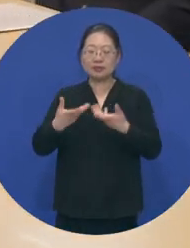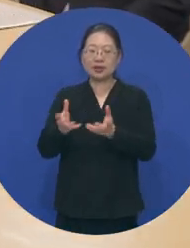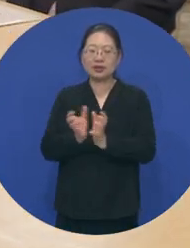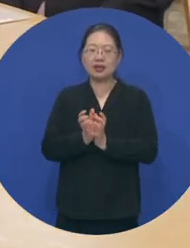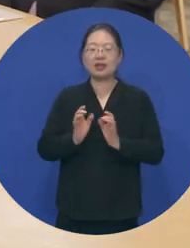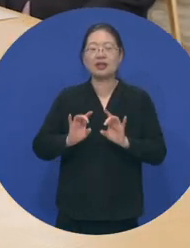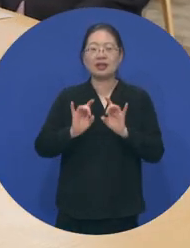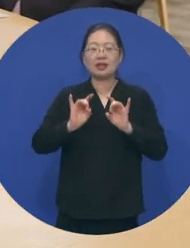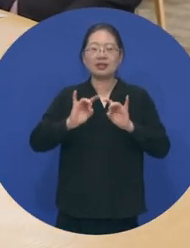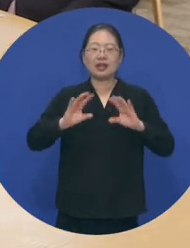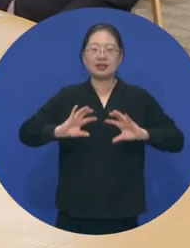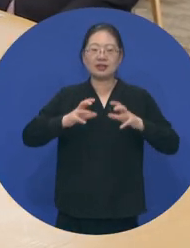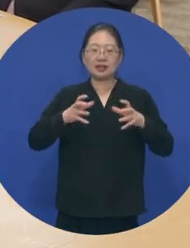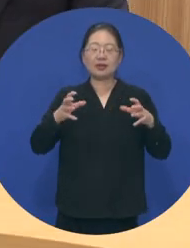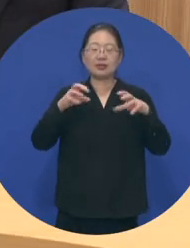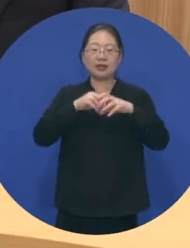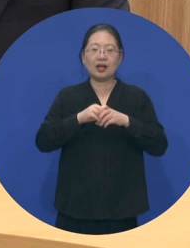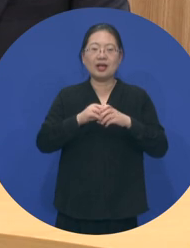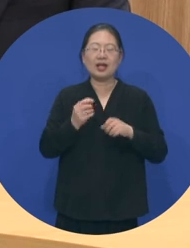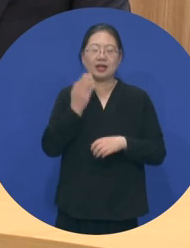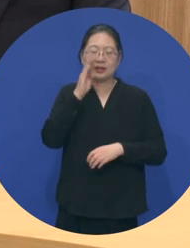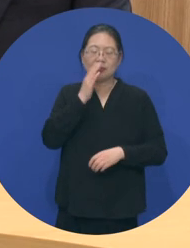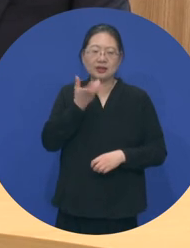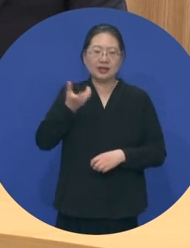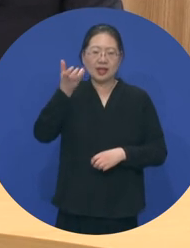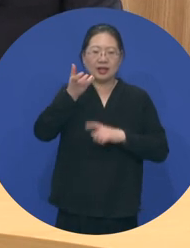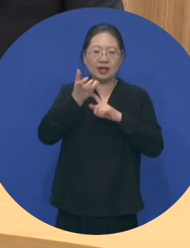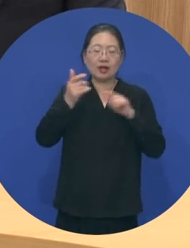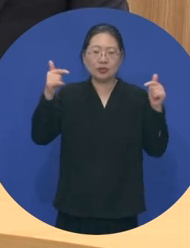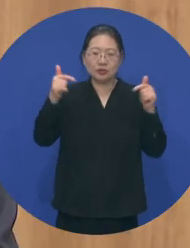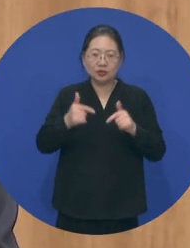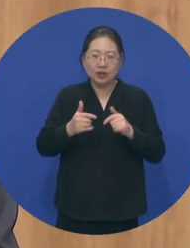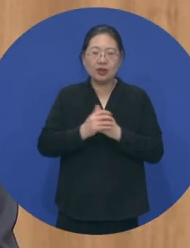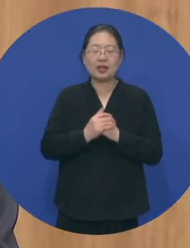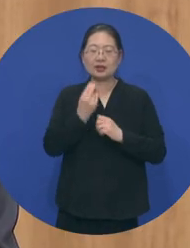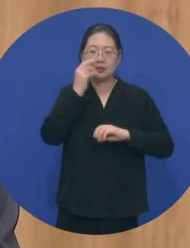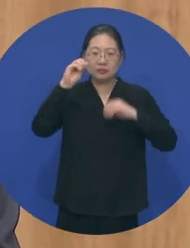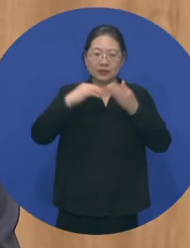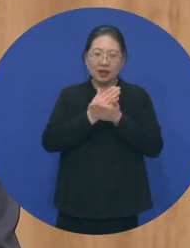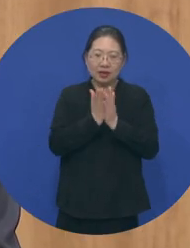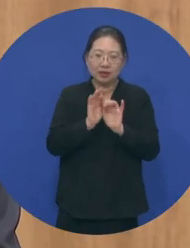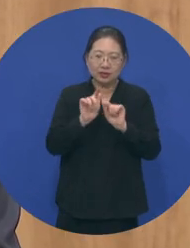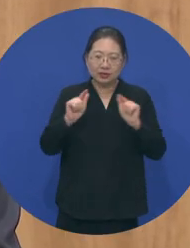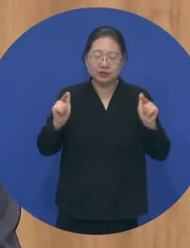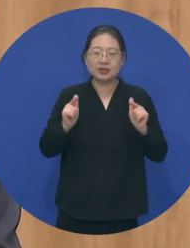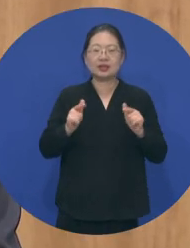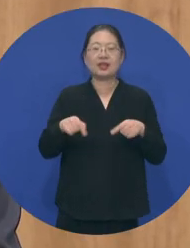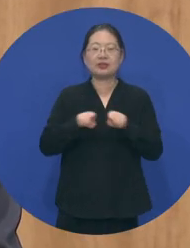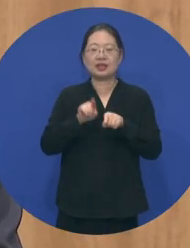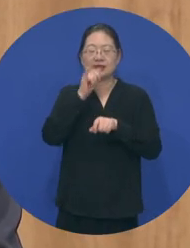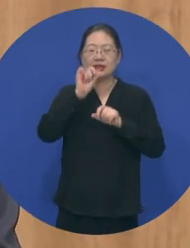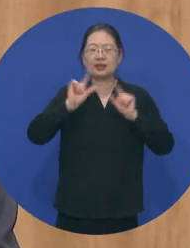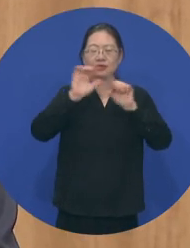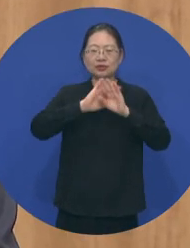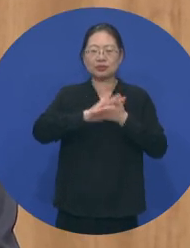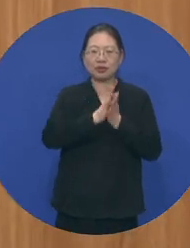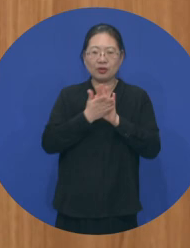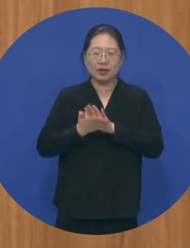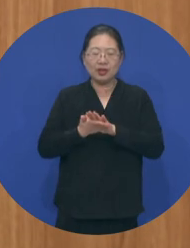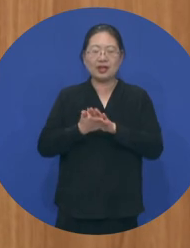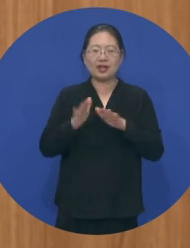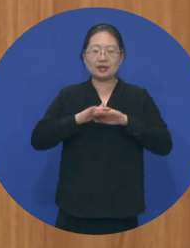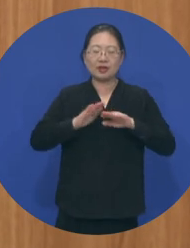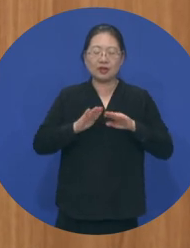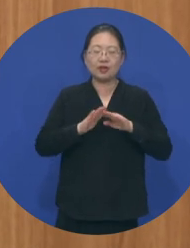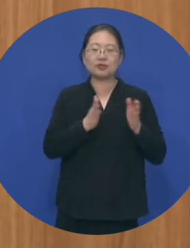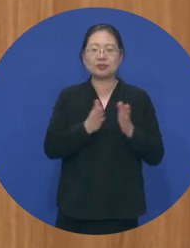세계 지방정부들과 탄소중립, 생물 다양성 등에서 정책을 공유합니다. 김동연 지사는 기후변화 대응에 이클레이와